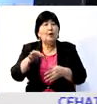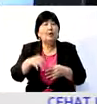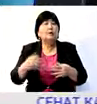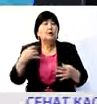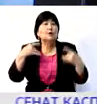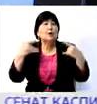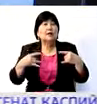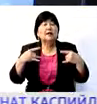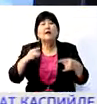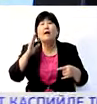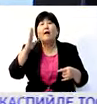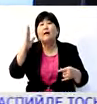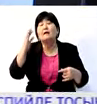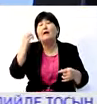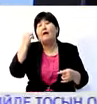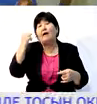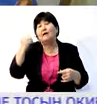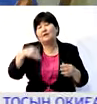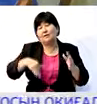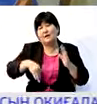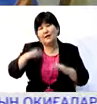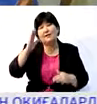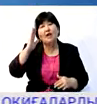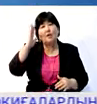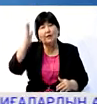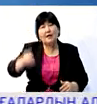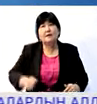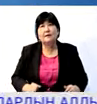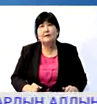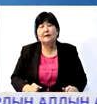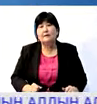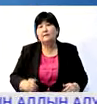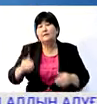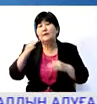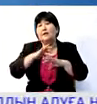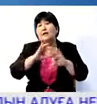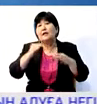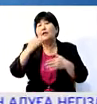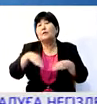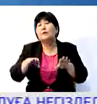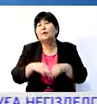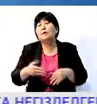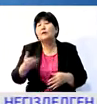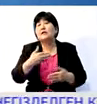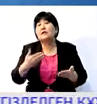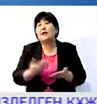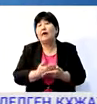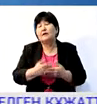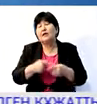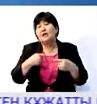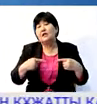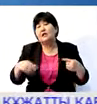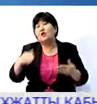Қызылорда телеарнасының алдағы алар асуы шығар белесі биік. Кешке шығарылым реті осындай. Біздің жаңалықтарымызды және басқа